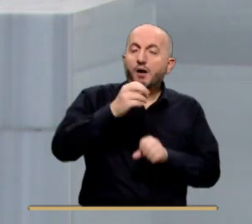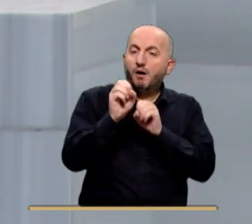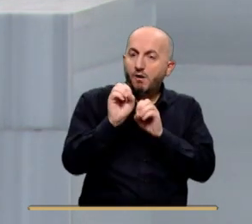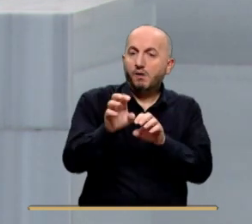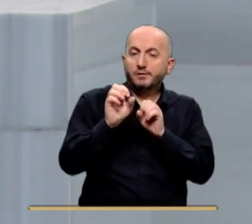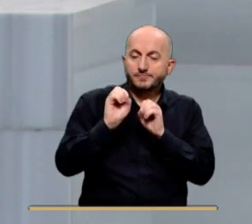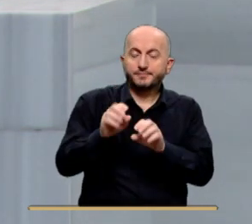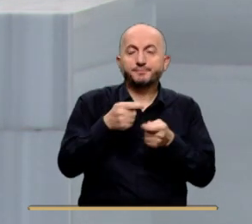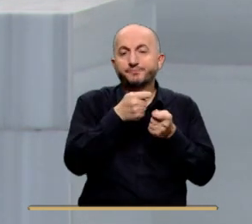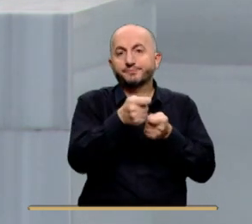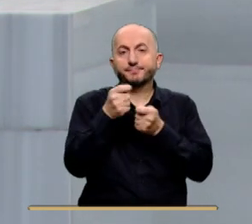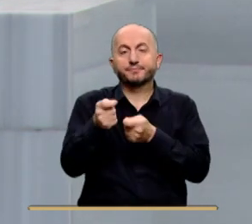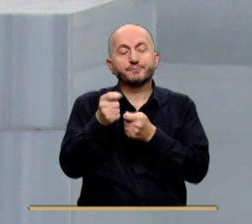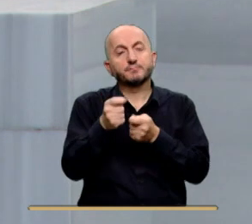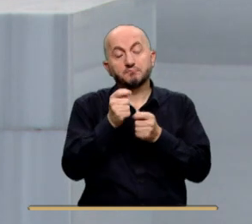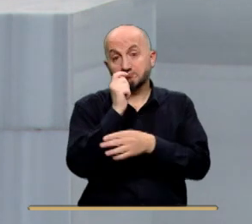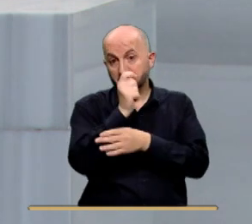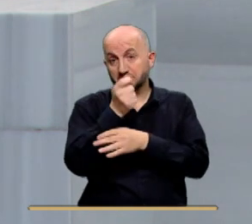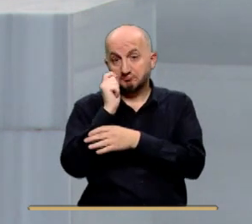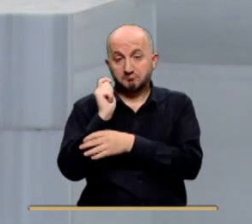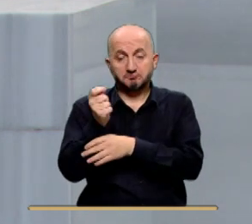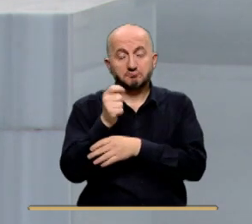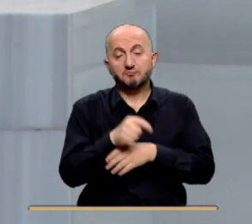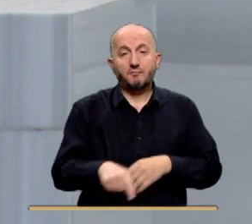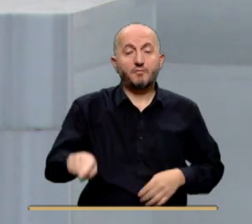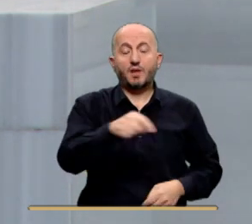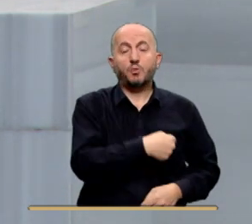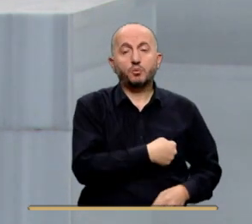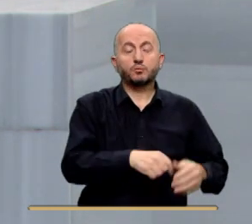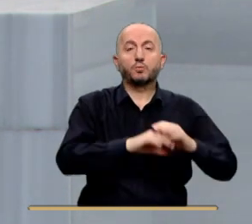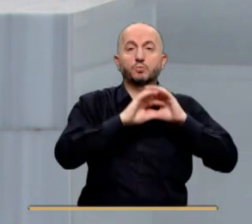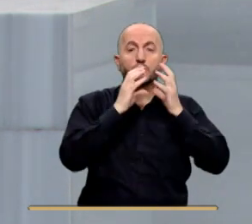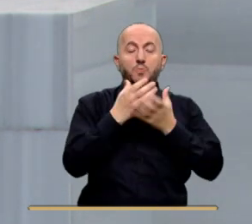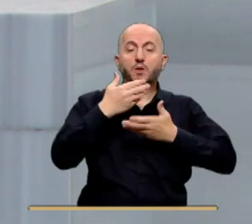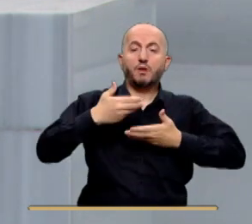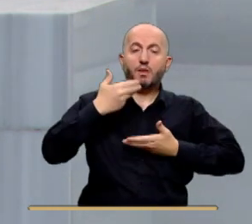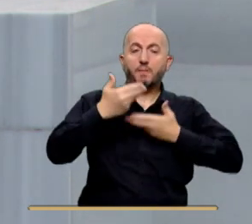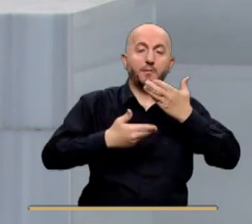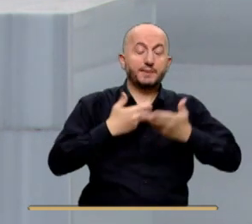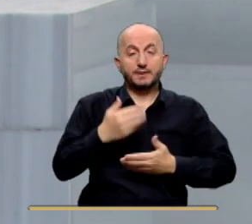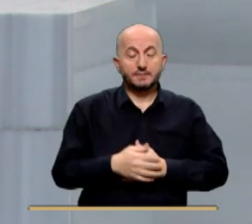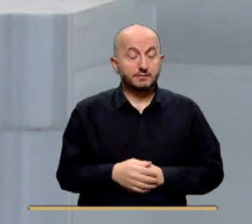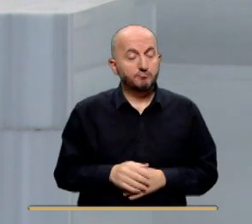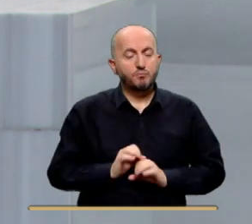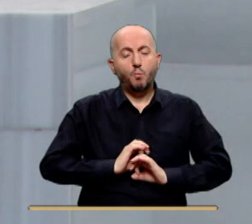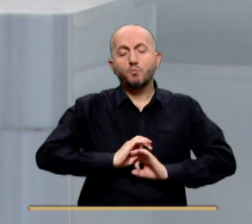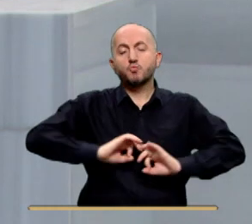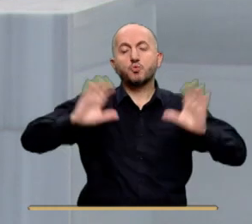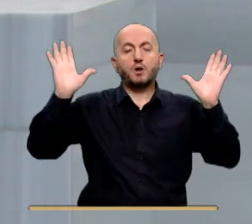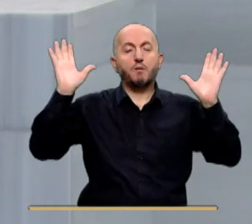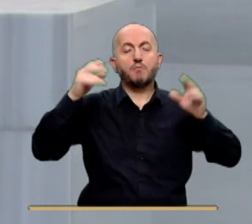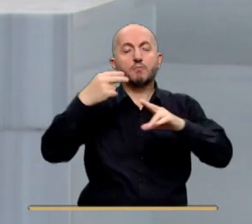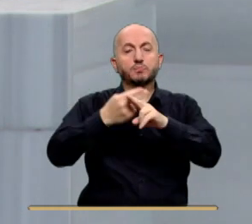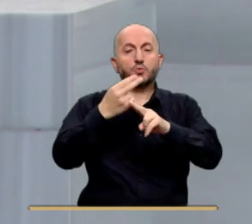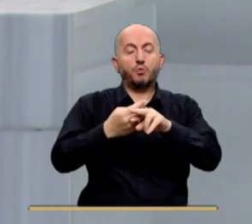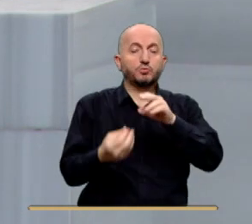öğreterek, onları irşad ederek, onların gönül dünyalarına hitap ederek mükemmel bir